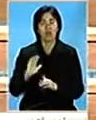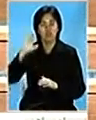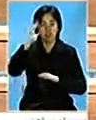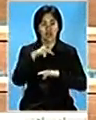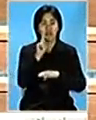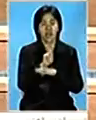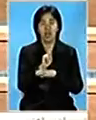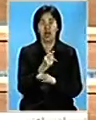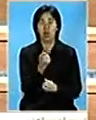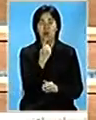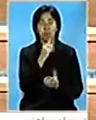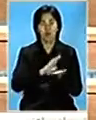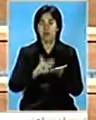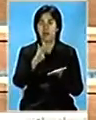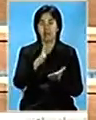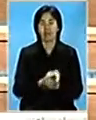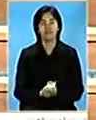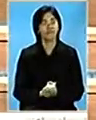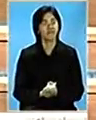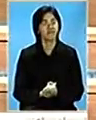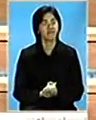ให้ถอนคำพูดว่าผมไม่มีมารยาท